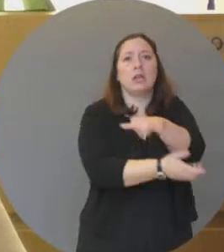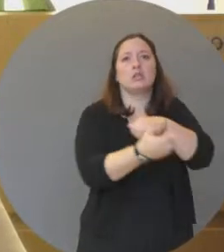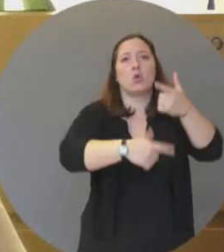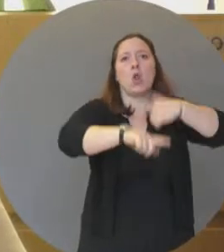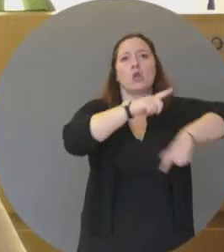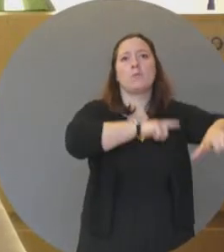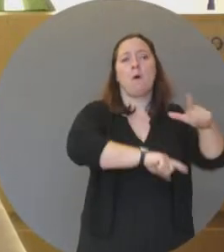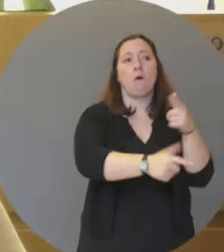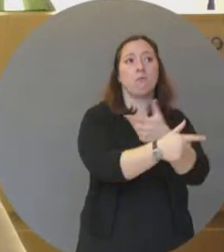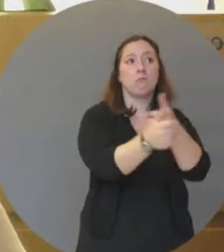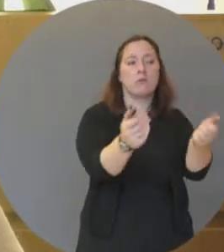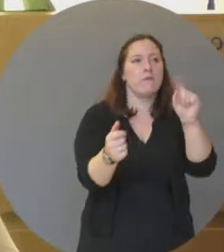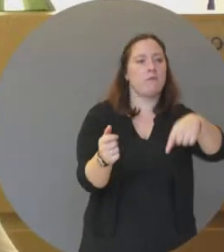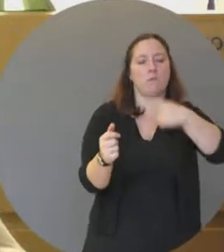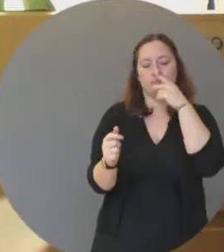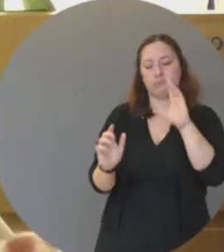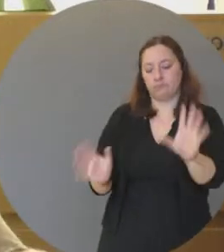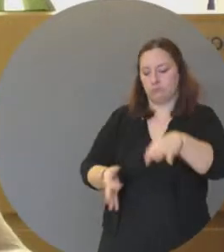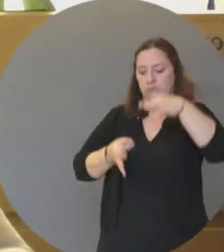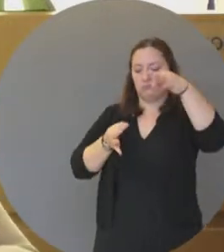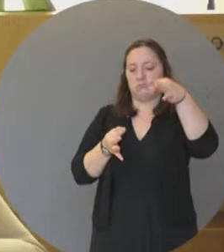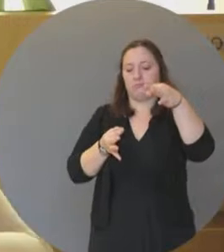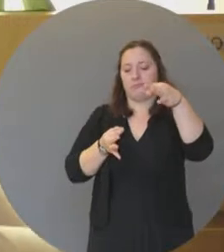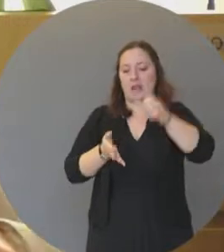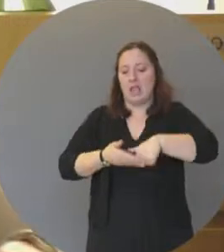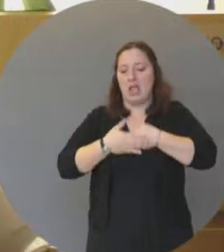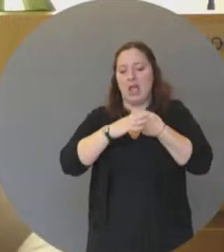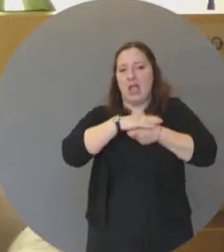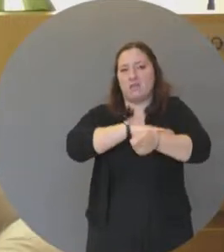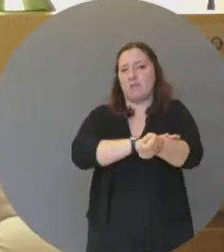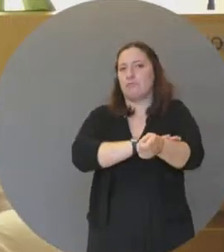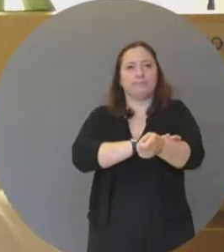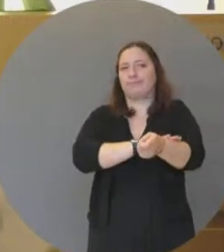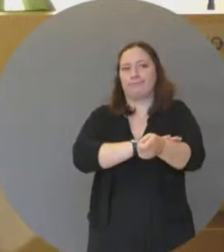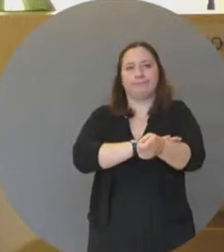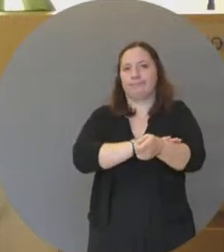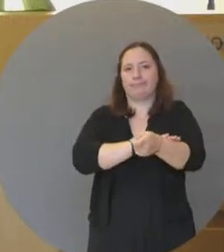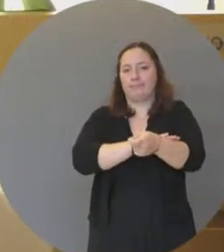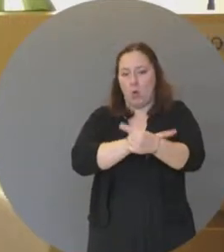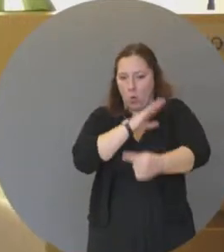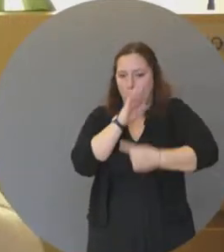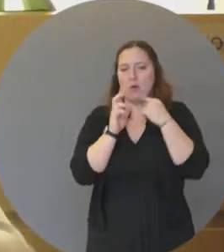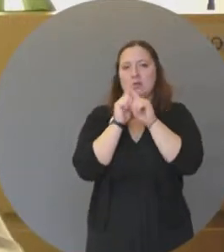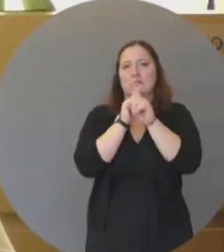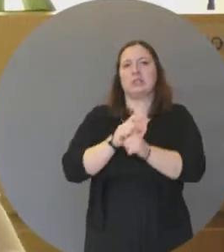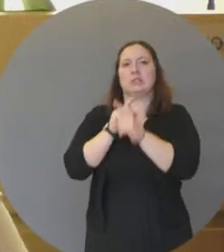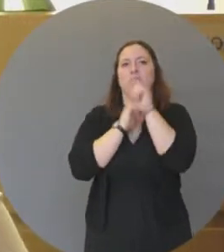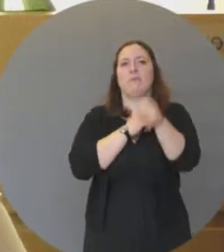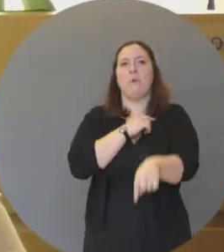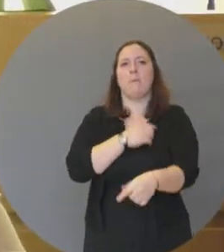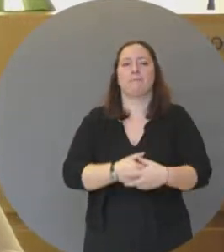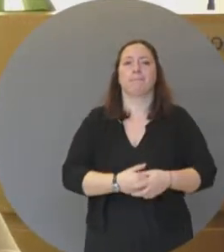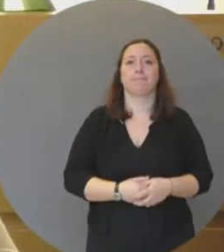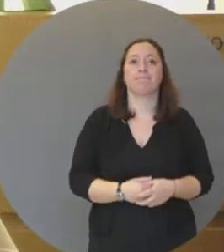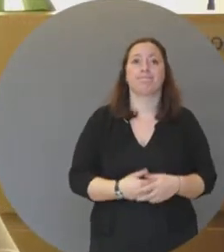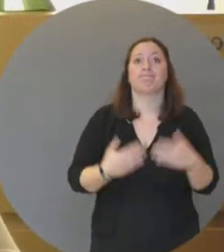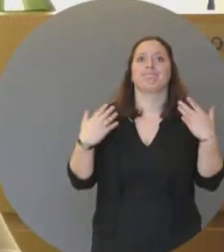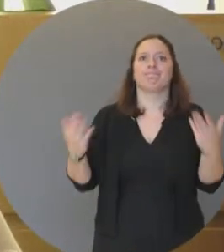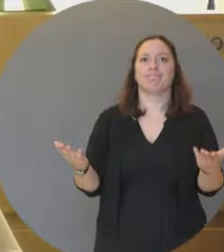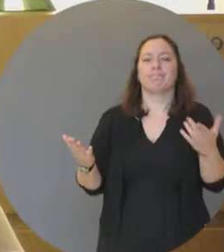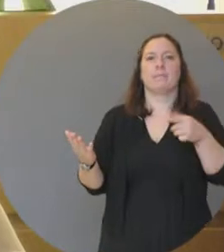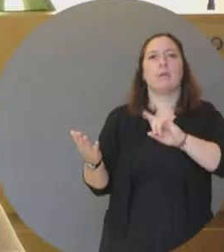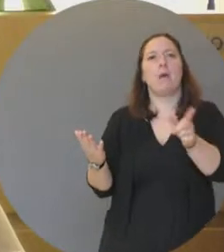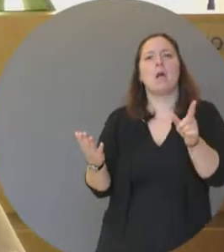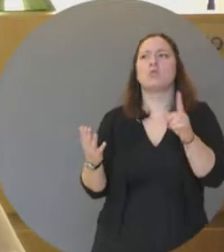nécessaire de réévaluer nos dispositifs de solidarité et nous évoquons ici pas simplement une